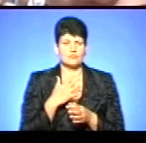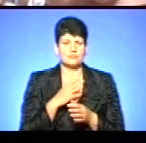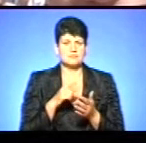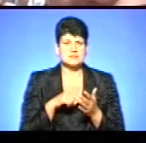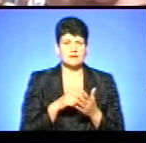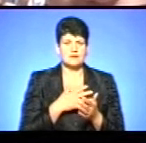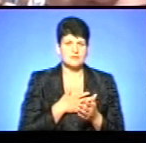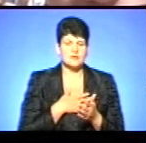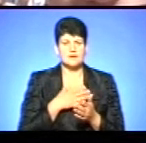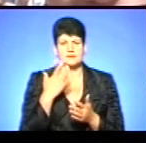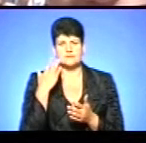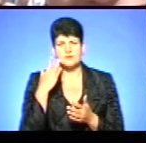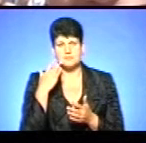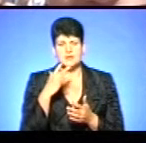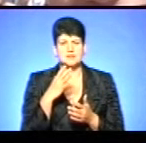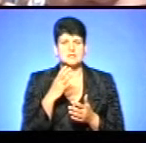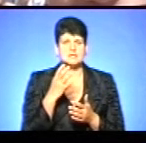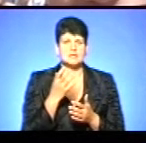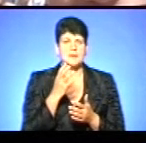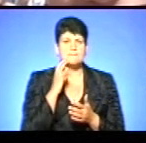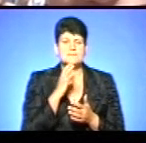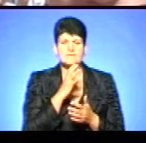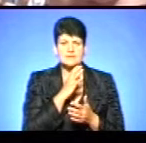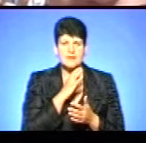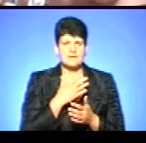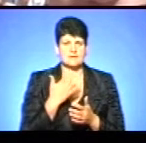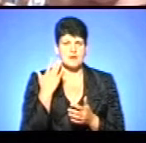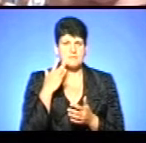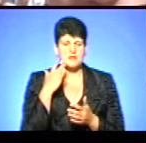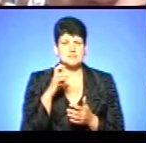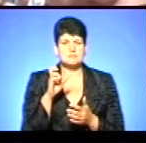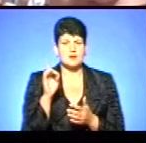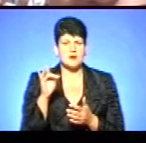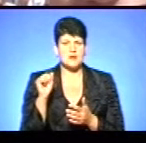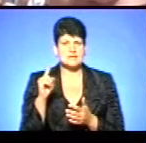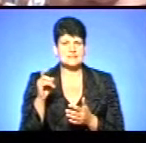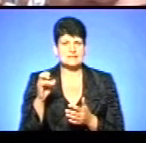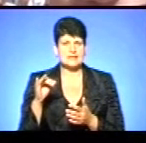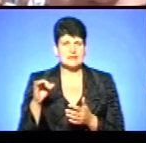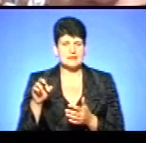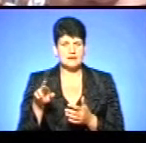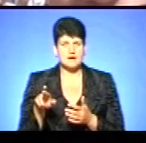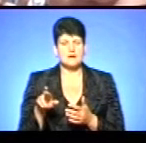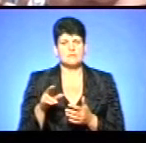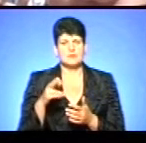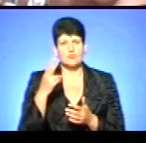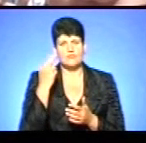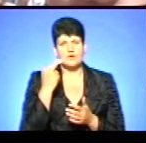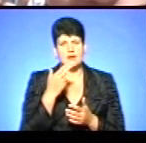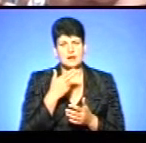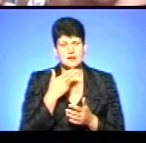Штатів Америки, також Південної Америки, маємо локацію вже в Бразилії. Говоримо про Європу, про Рим, про Париж,